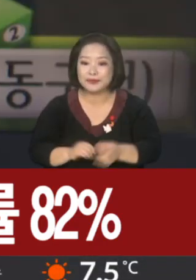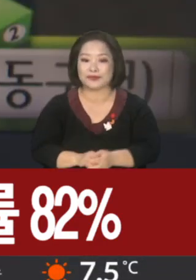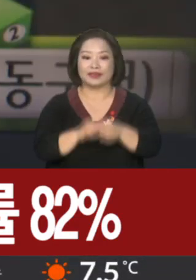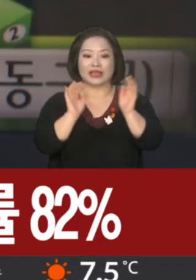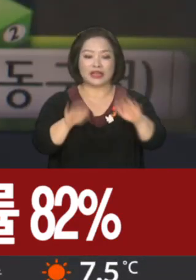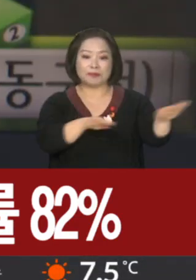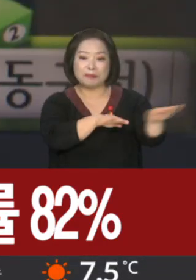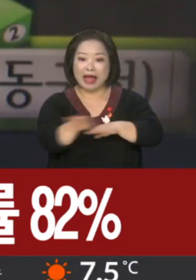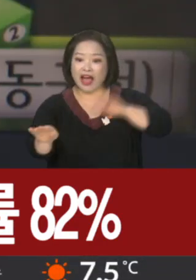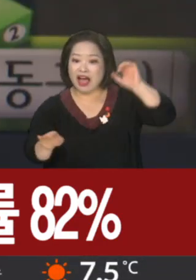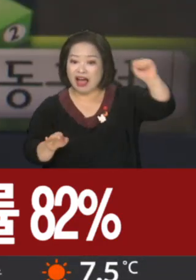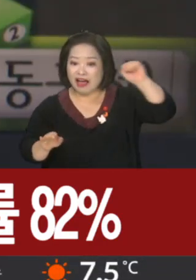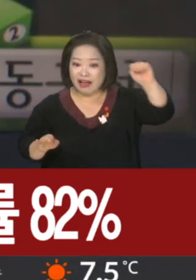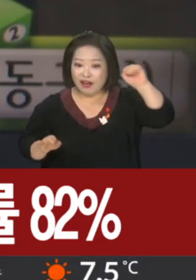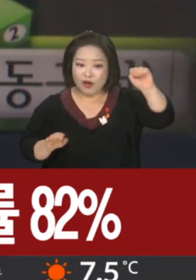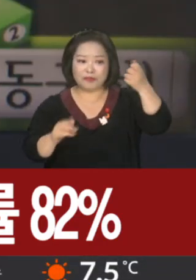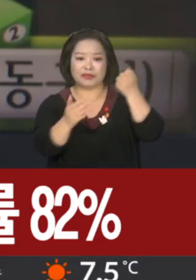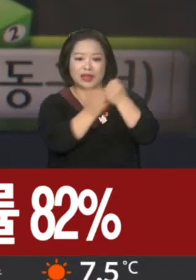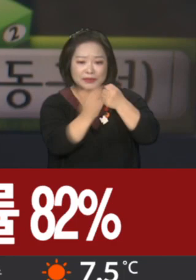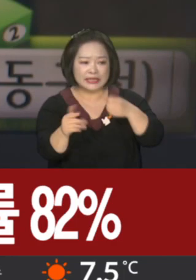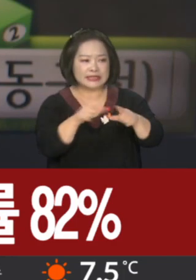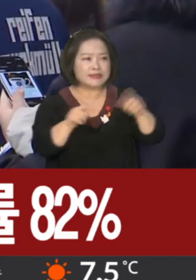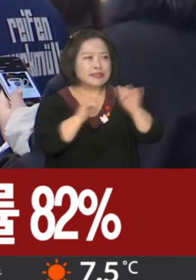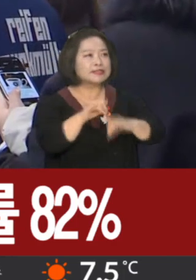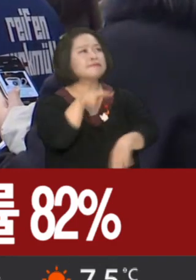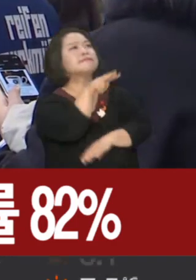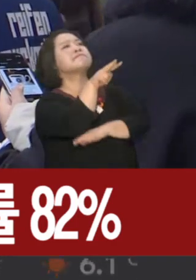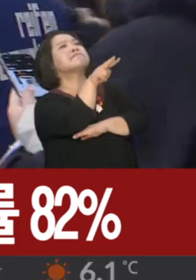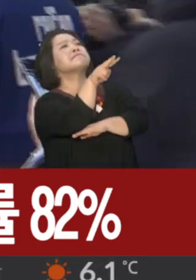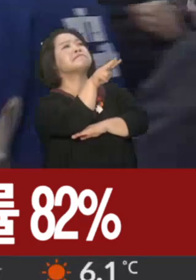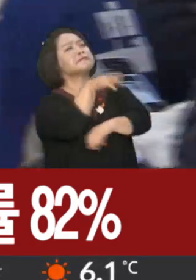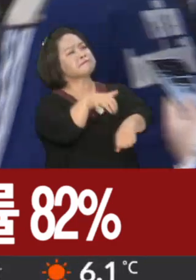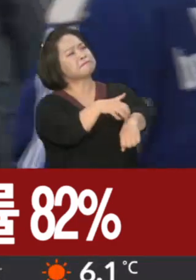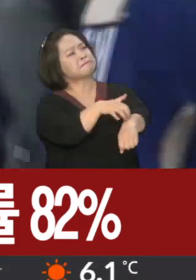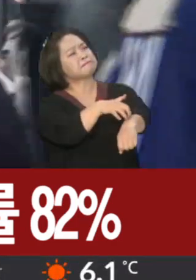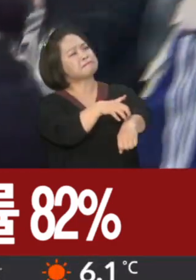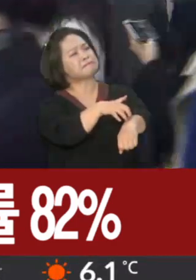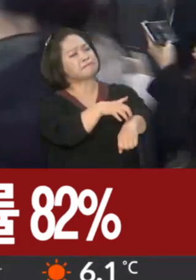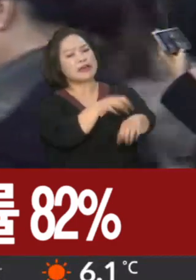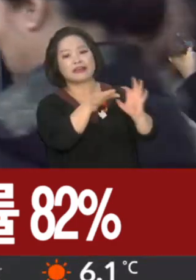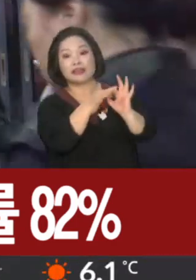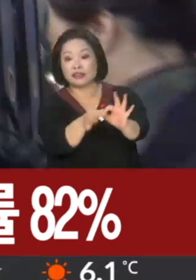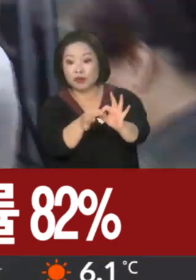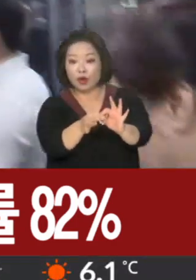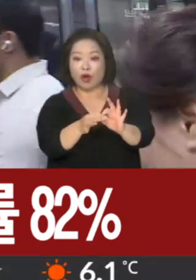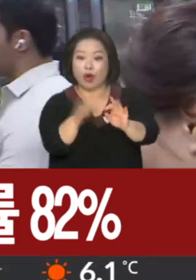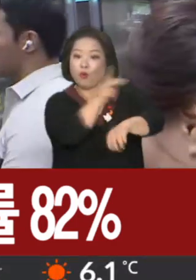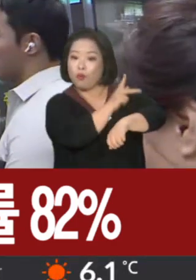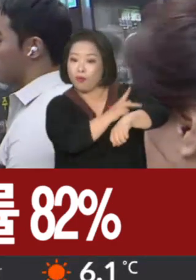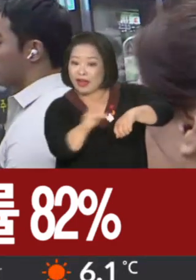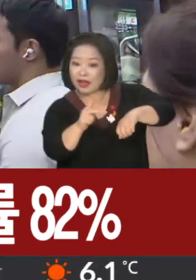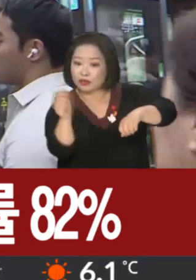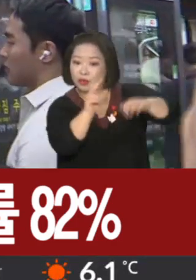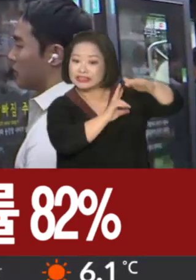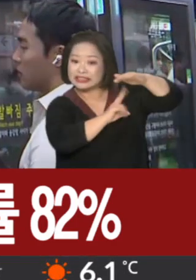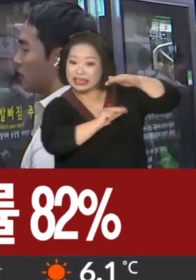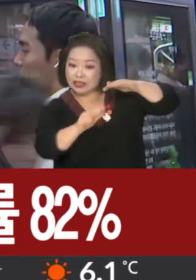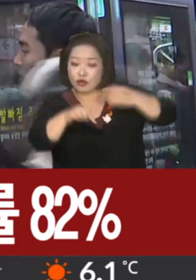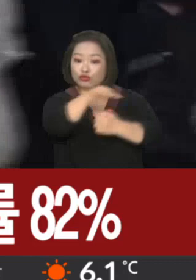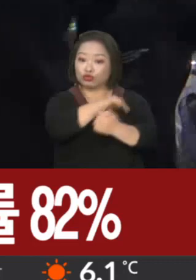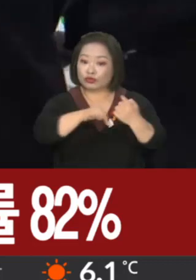파업으로 길어진 배차 간격에 시민들의 불편도 아직은 해소되지 않은 상태입니다. 코레일을 포함한 전체 지하철